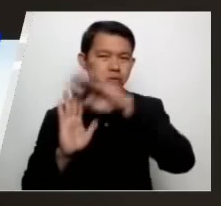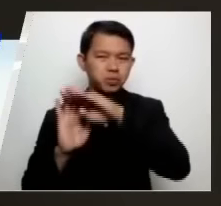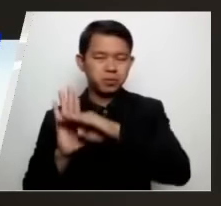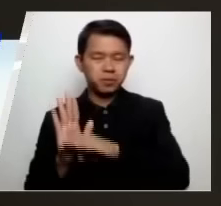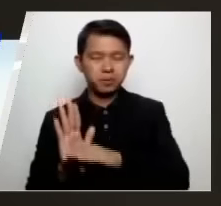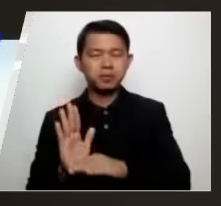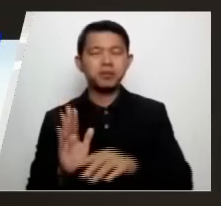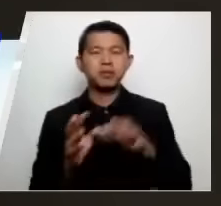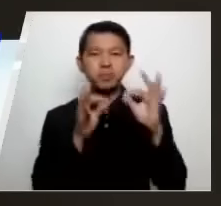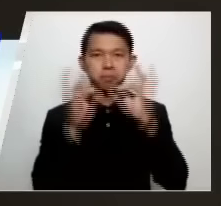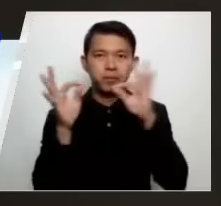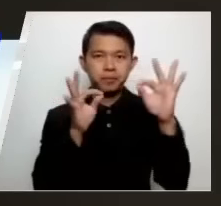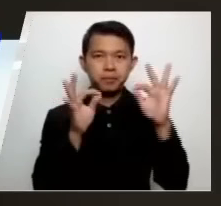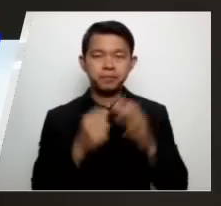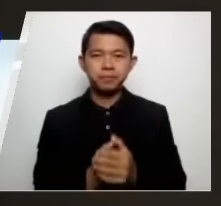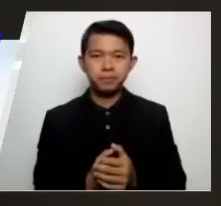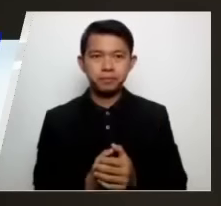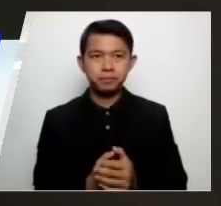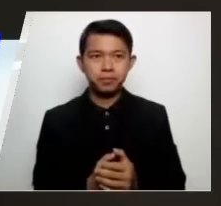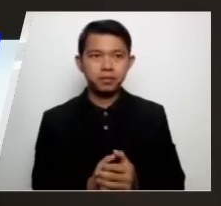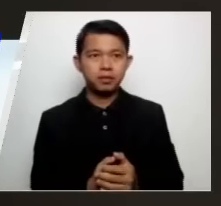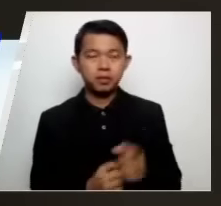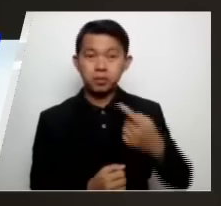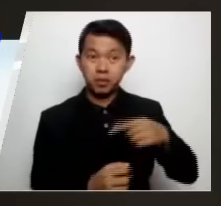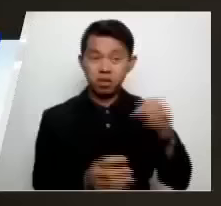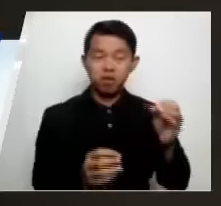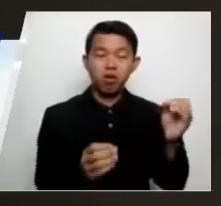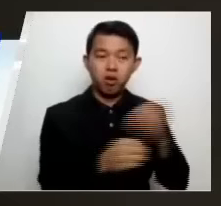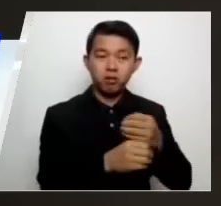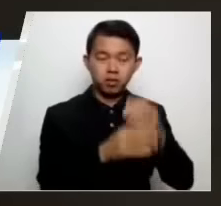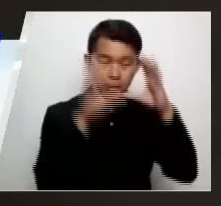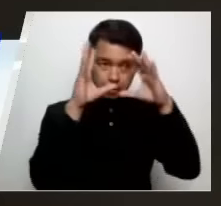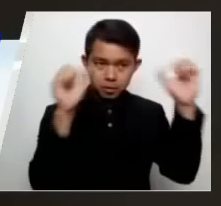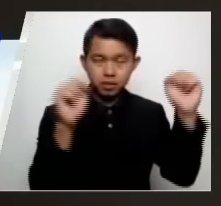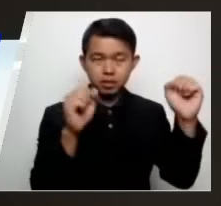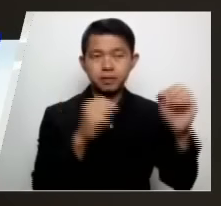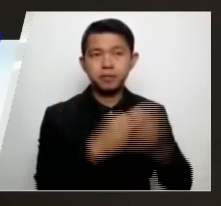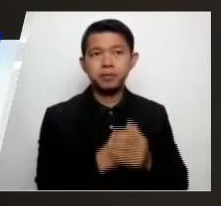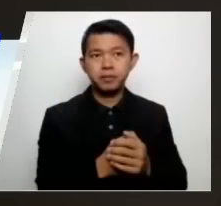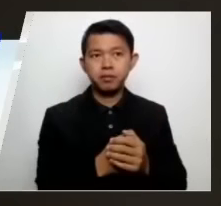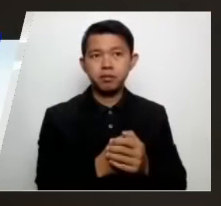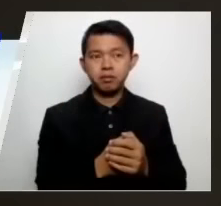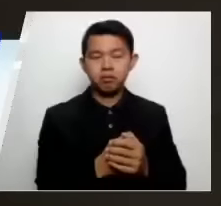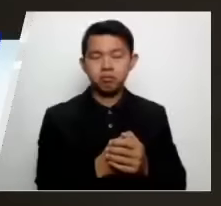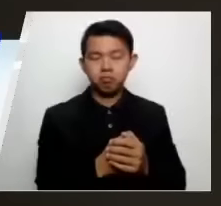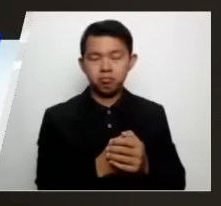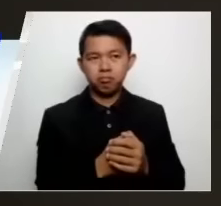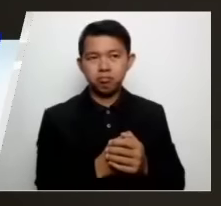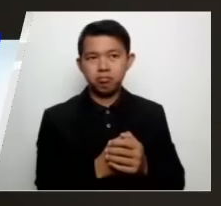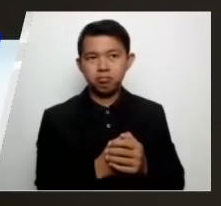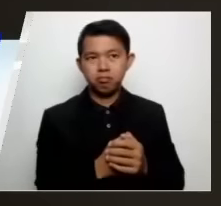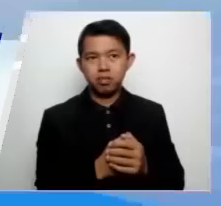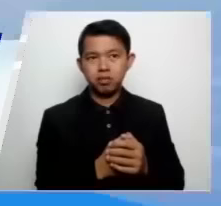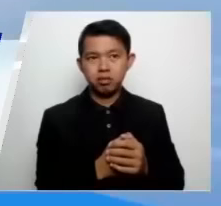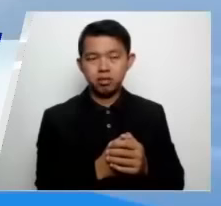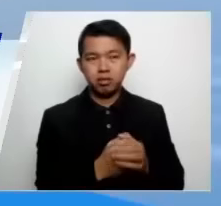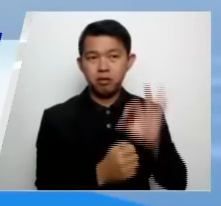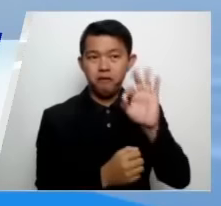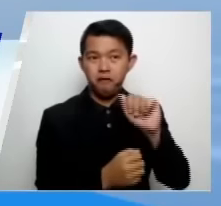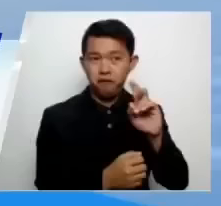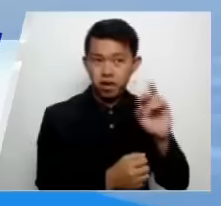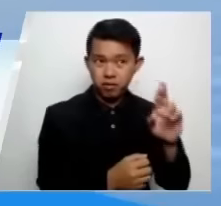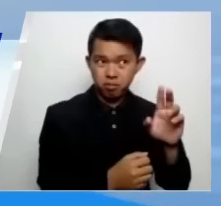sabihin na just because we're under the office of the President, we will favor the President. Dagdag